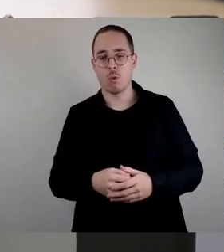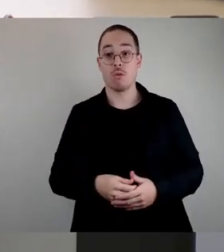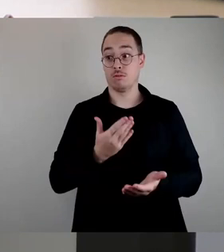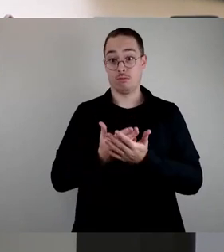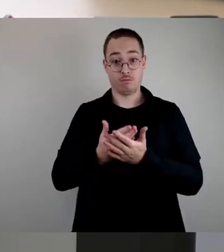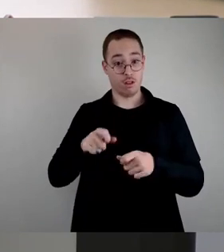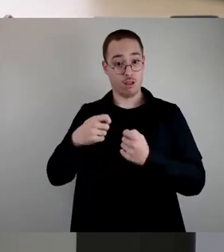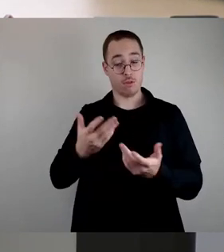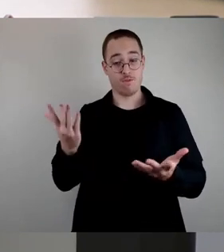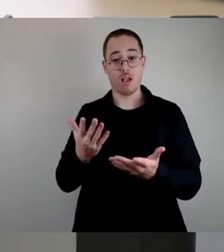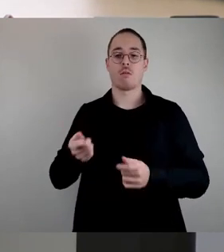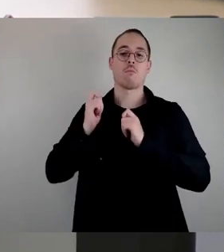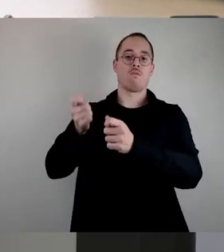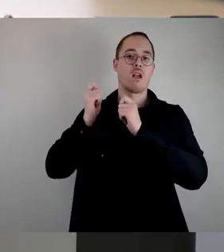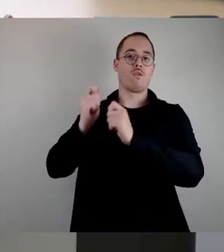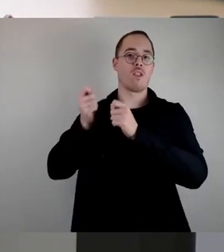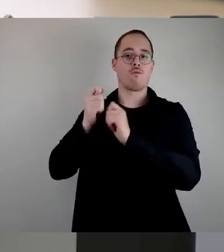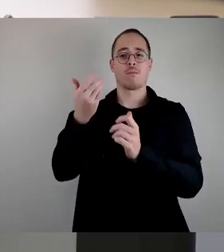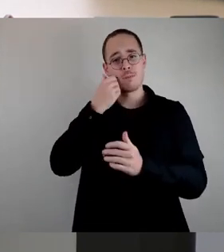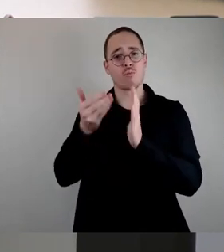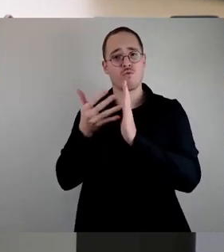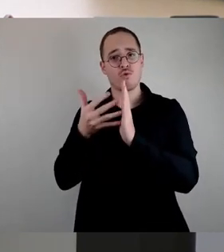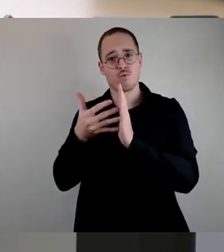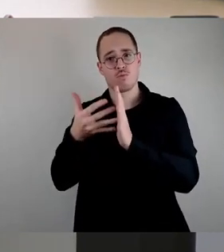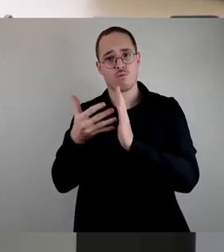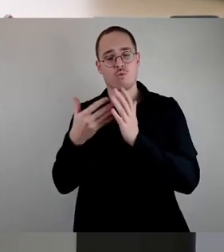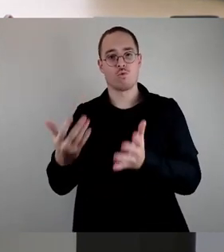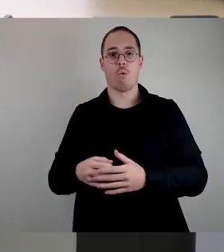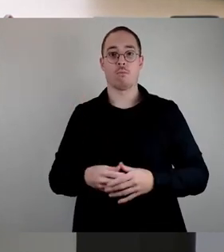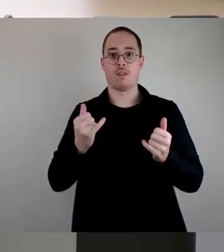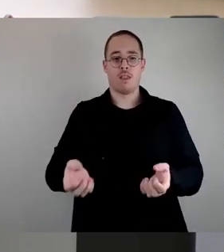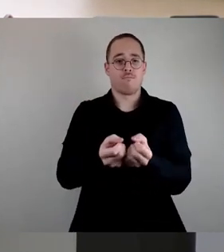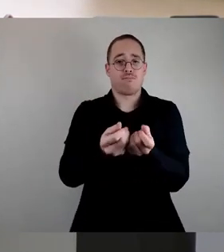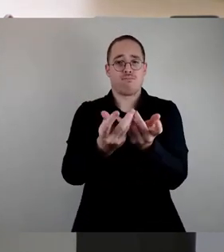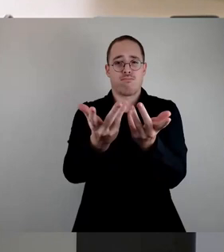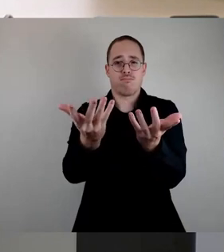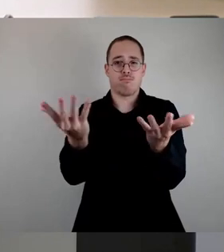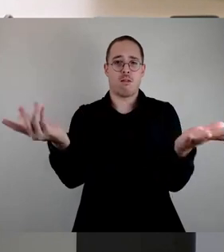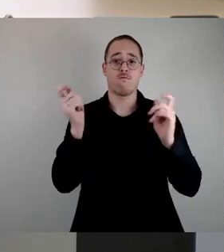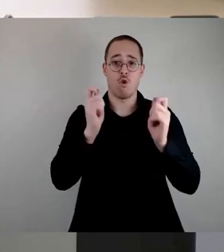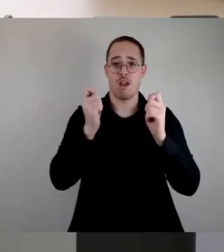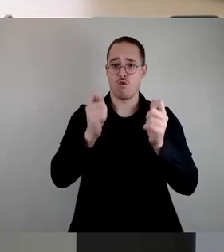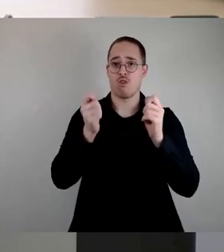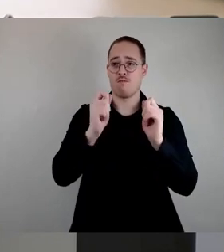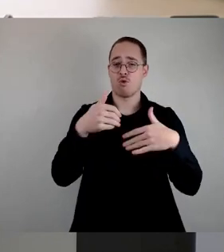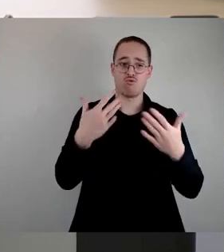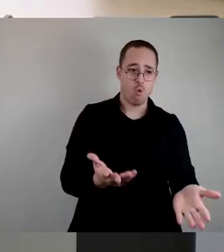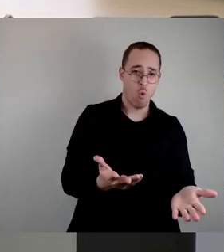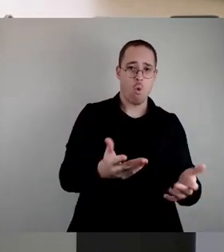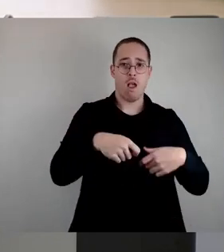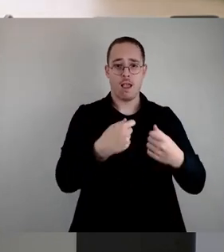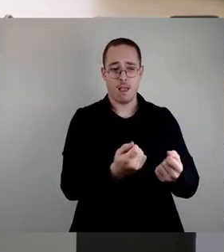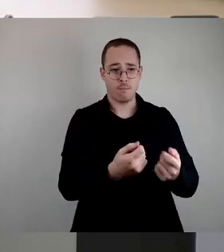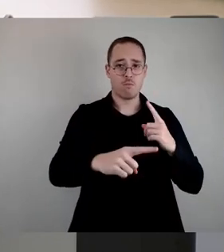eine breiteste Palette von Vorschlägen, was alles sich welche Auswirkungen hat. Und auf der Basis ist jetzt eine Entscheidung